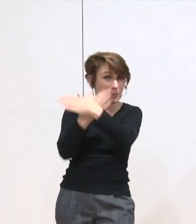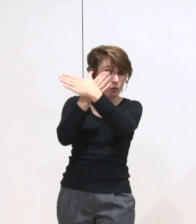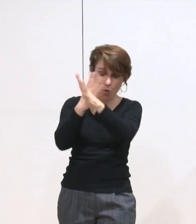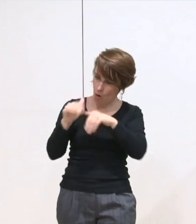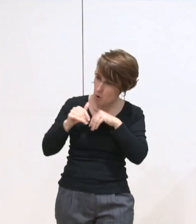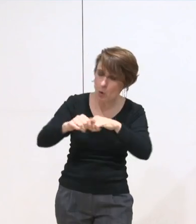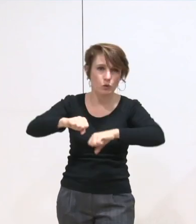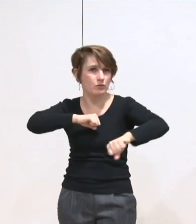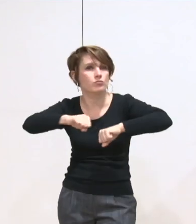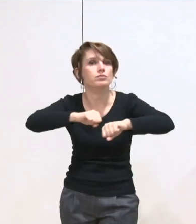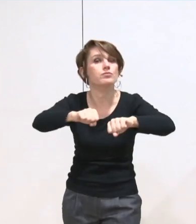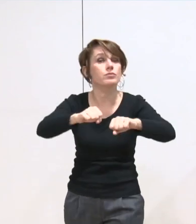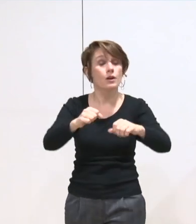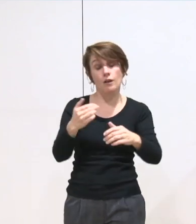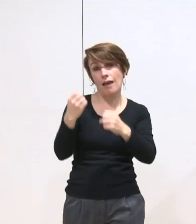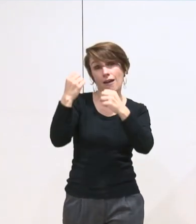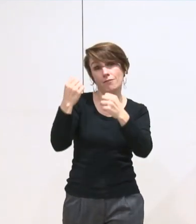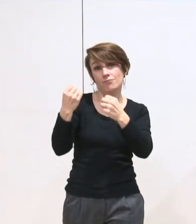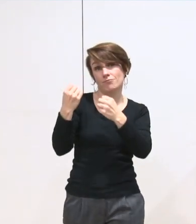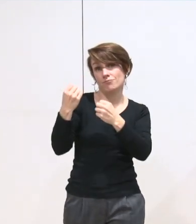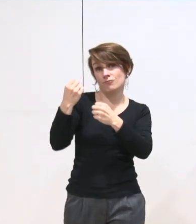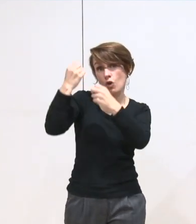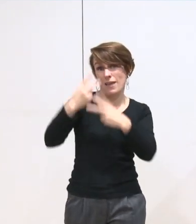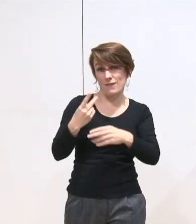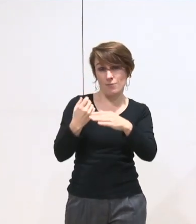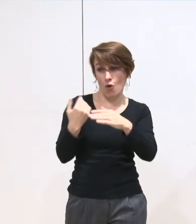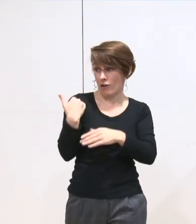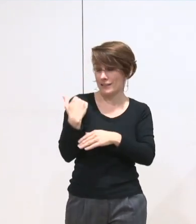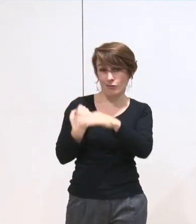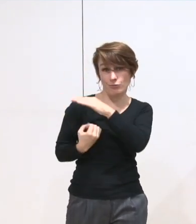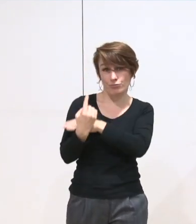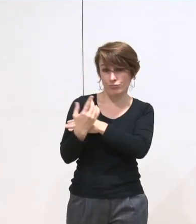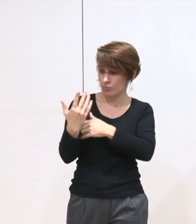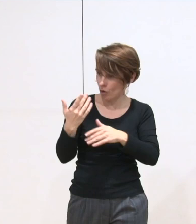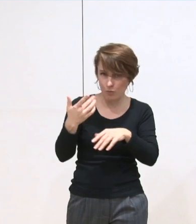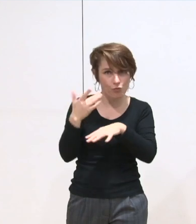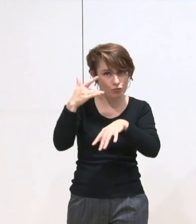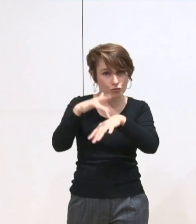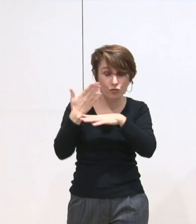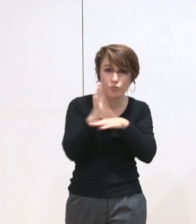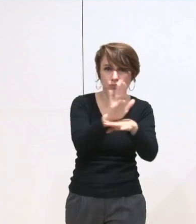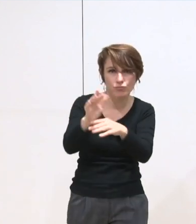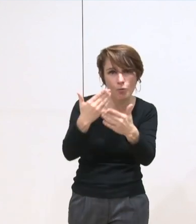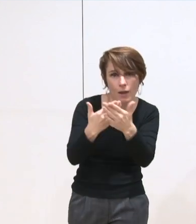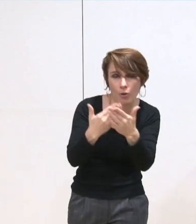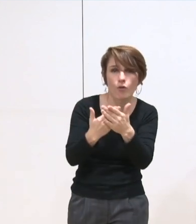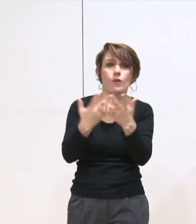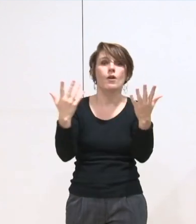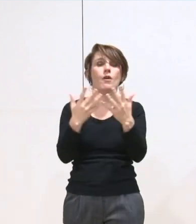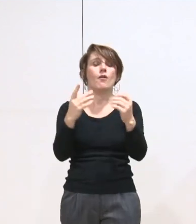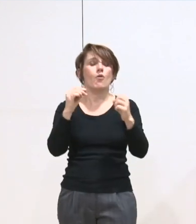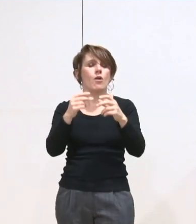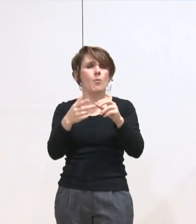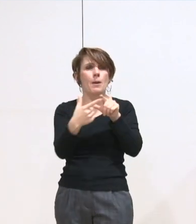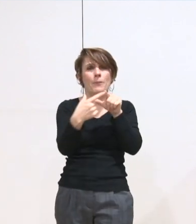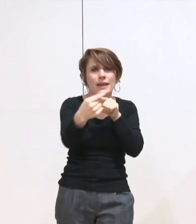L'actualité récente le rappelle bien, que cela soit la métropole apaisée, le plan de lutte contre la pollution, le transport par câble au-dessus de la